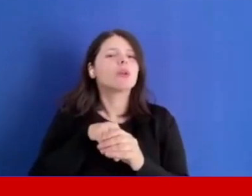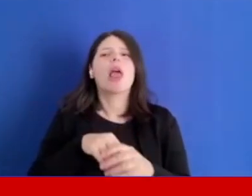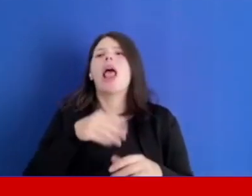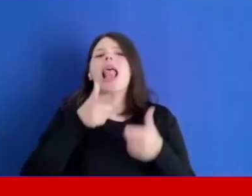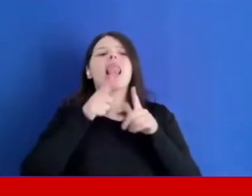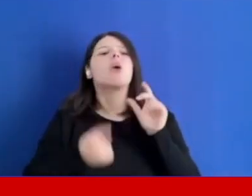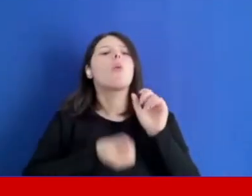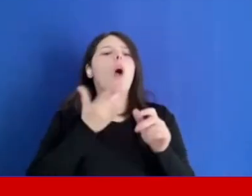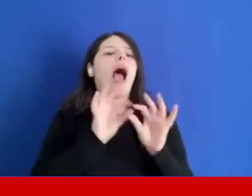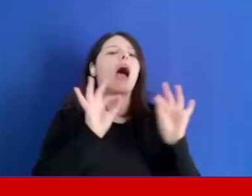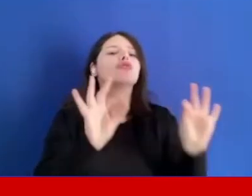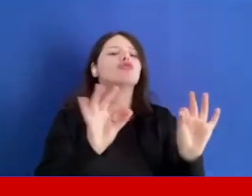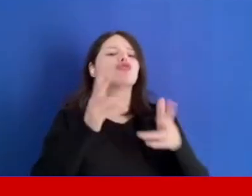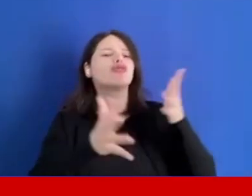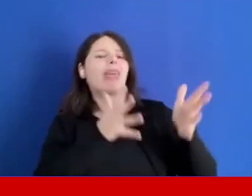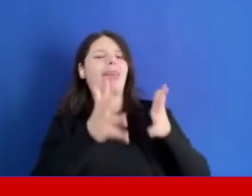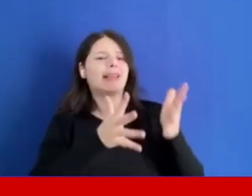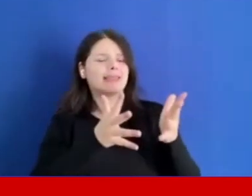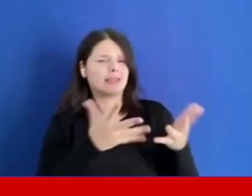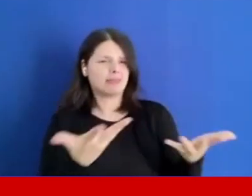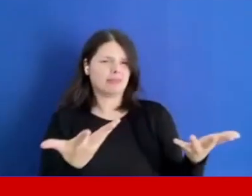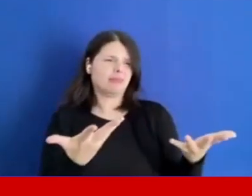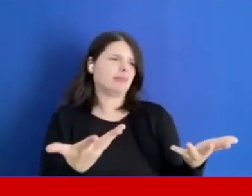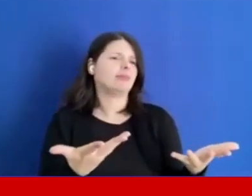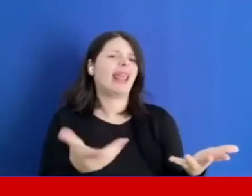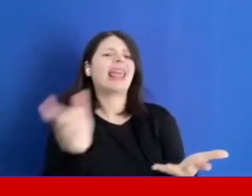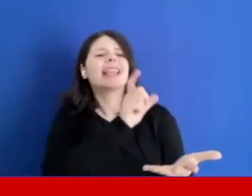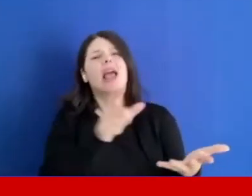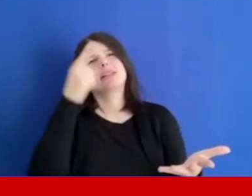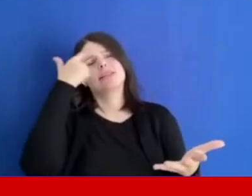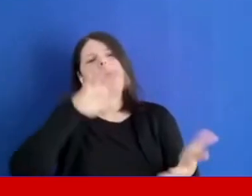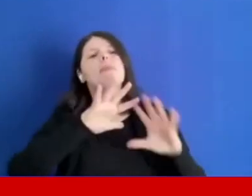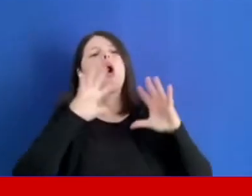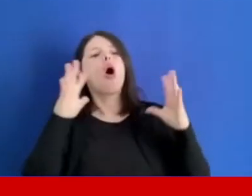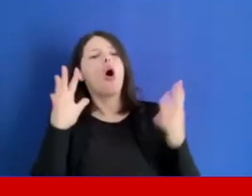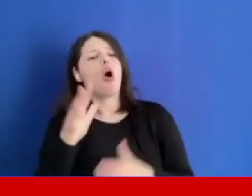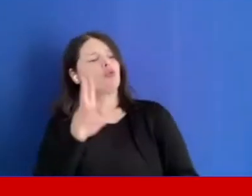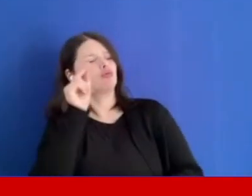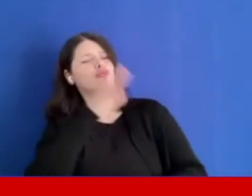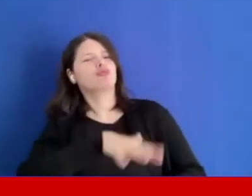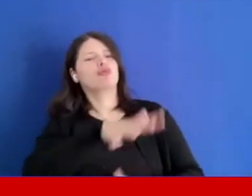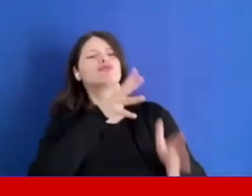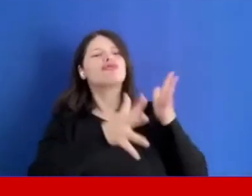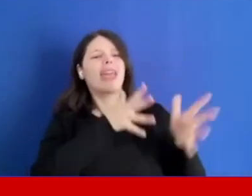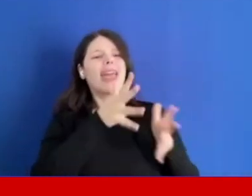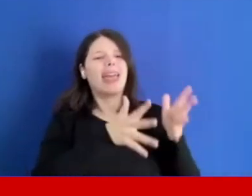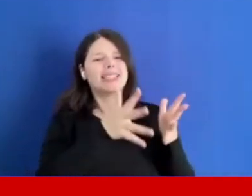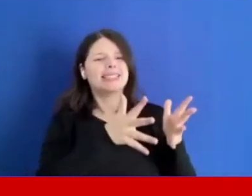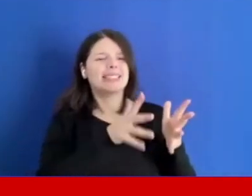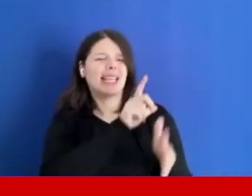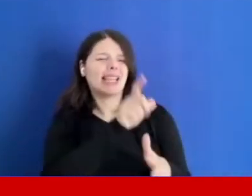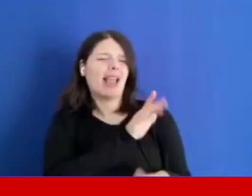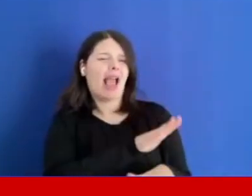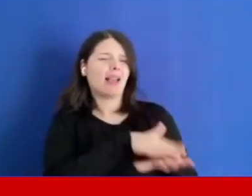I gesti sono quelli che noi italiani siamo famosi nel mondo, quindi è tutta un'altra cosa, ecco. E quindi tutte